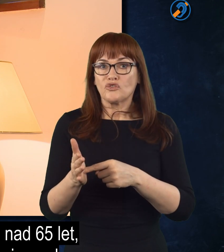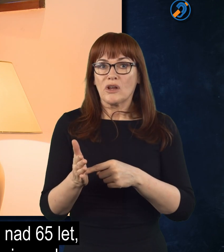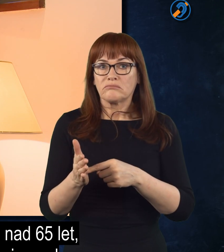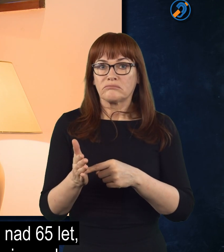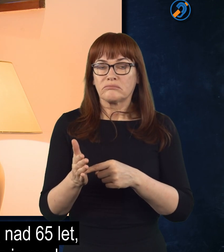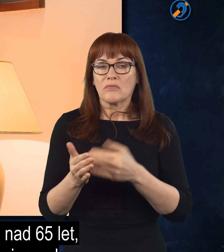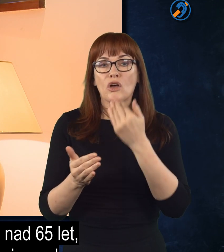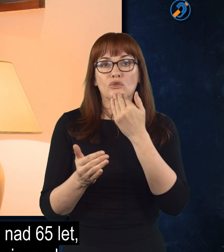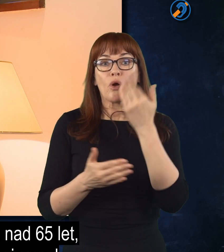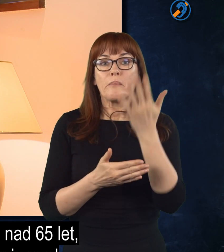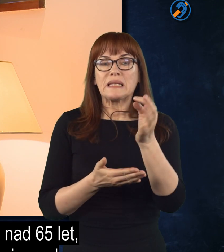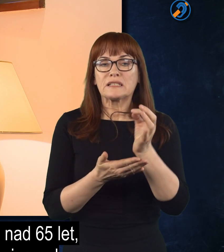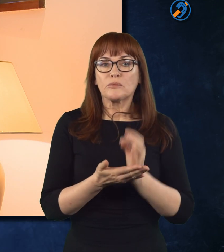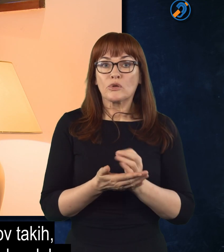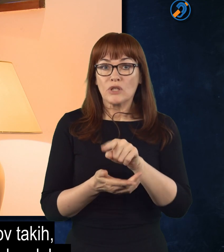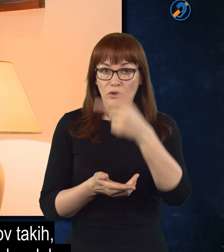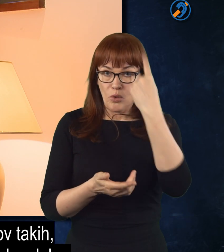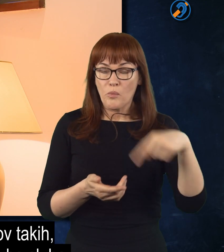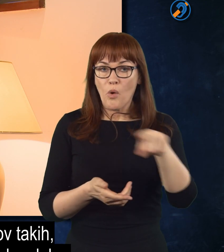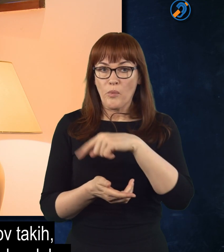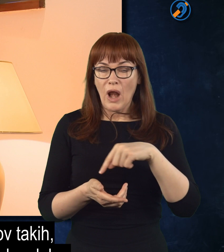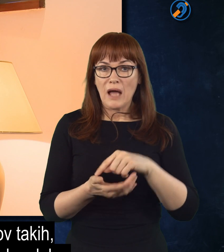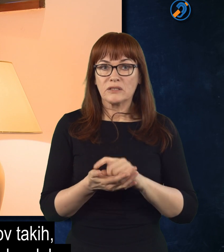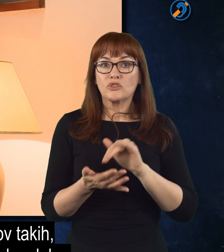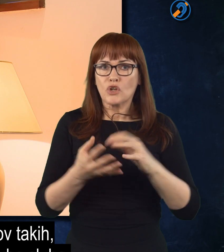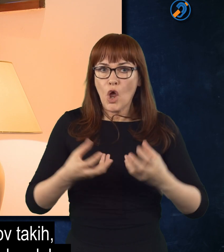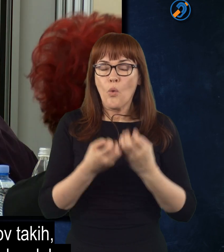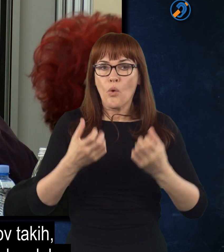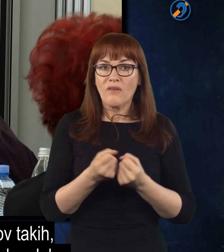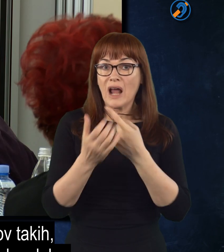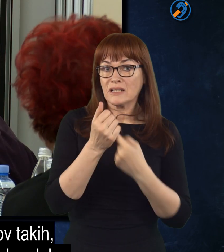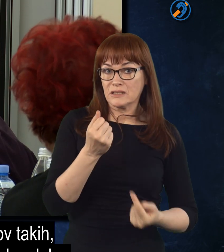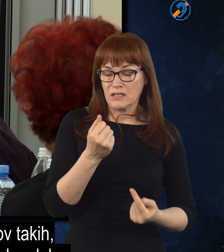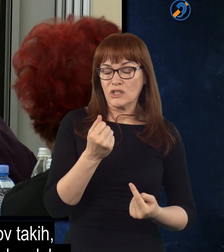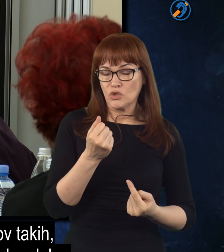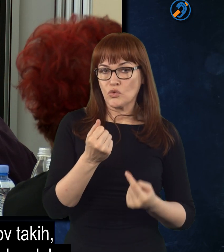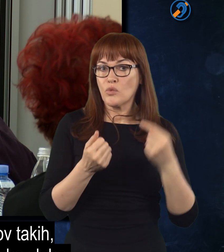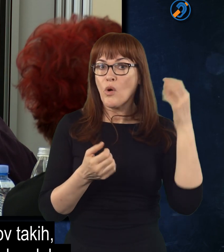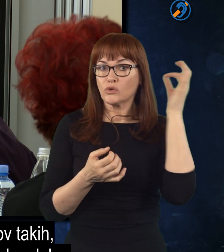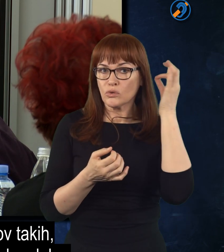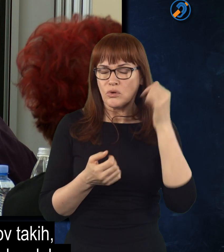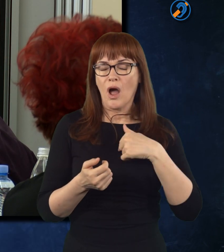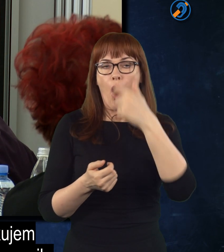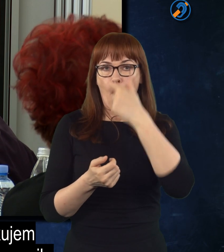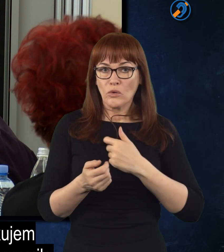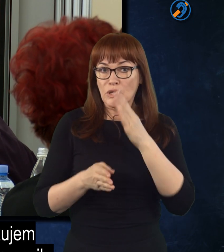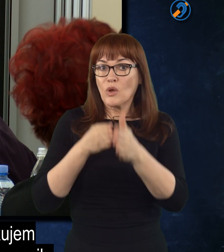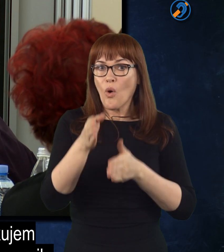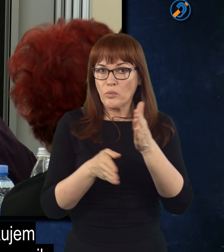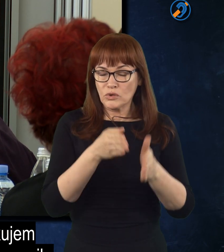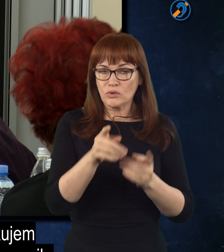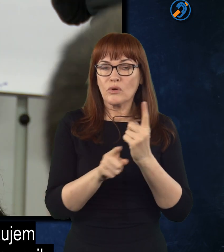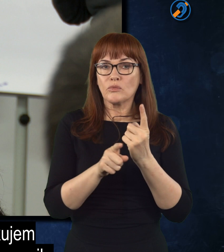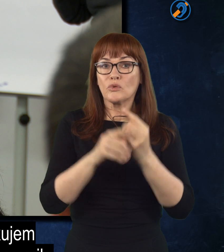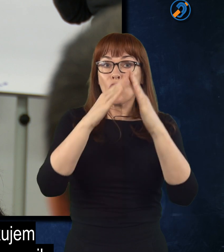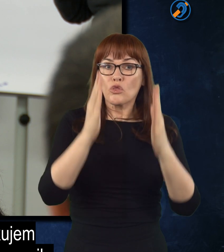je skoraj 50% te populacije se že ukvarja z izgubo sluha. Sam osebno obiskujem tudi